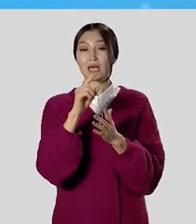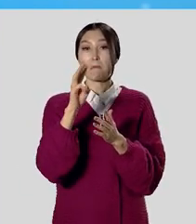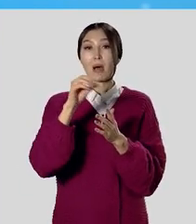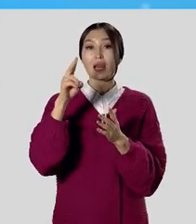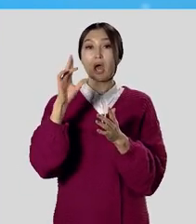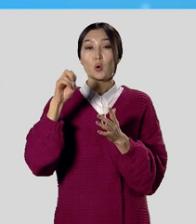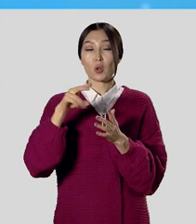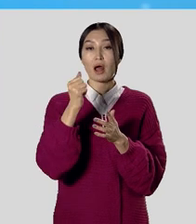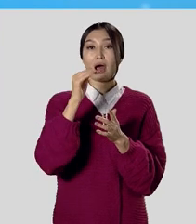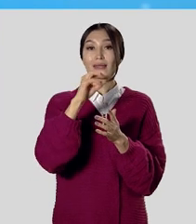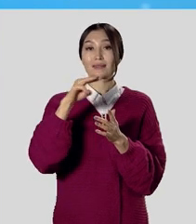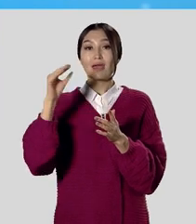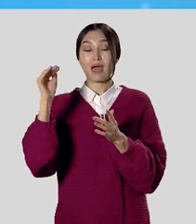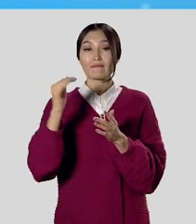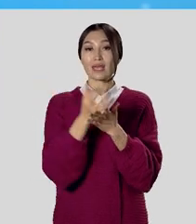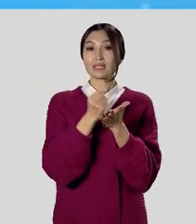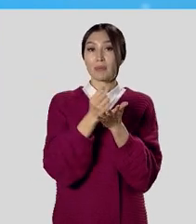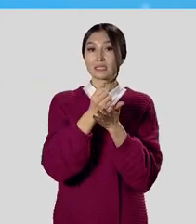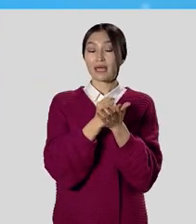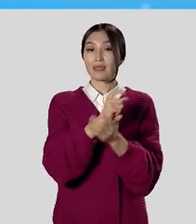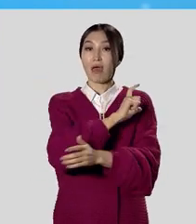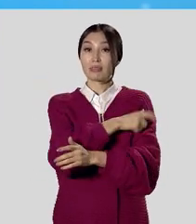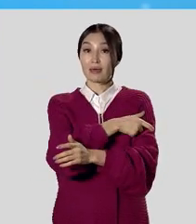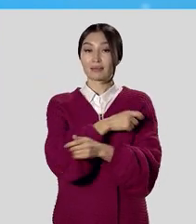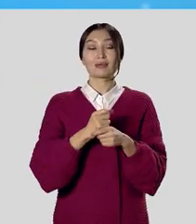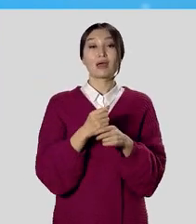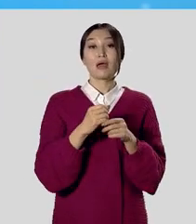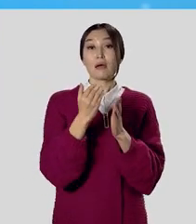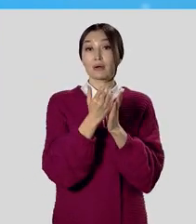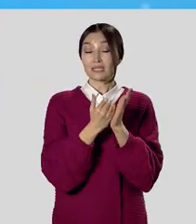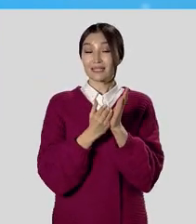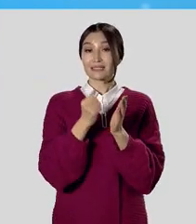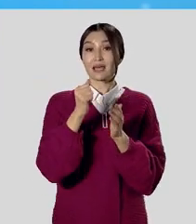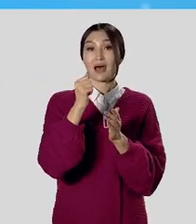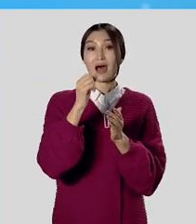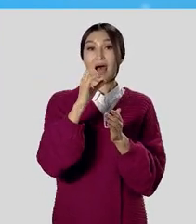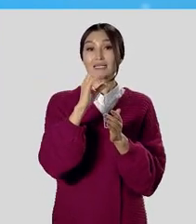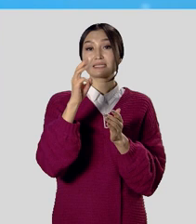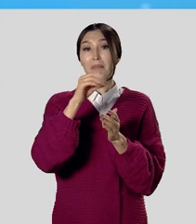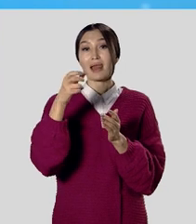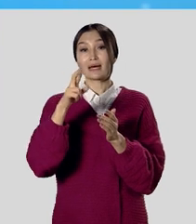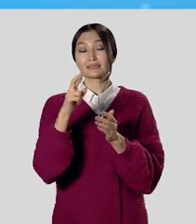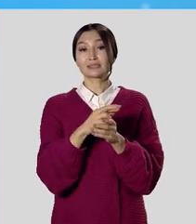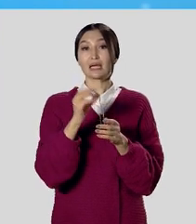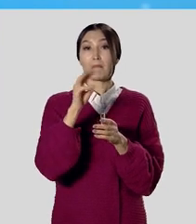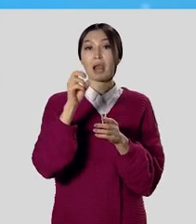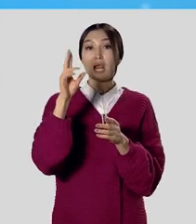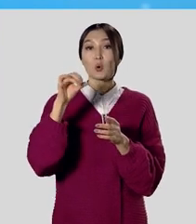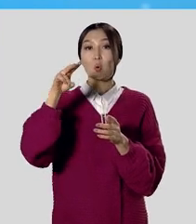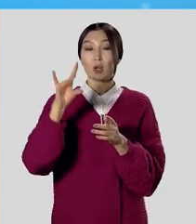АТФ и запасание в них энергии. В процессе ассимиляции молекулы